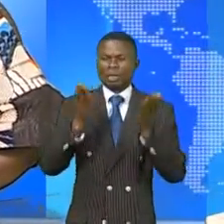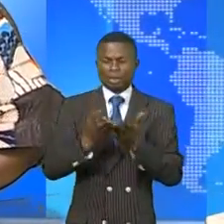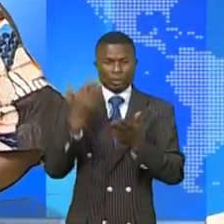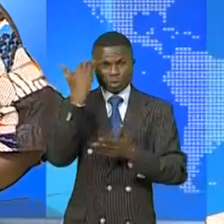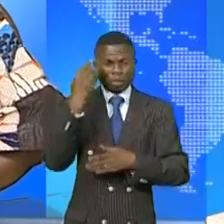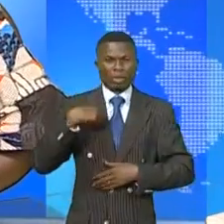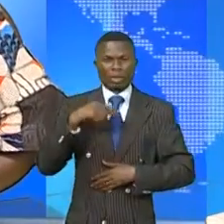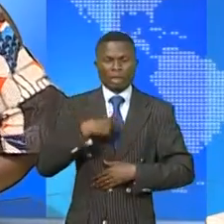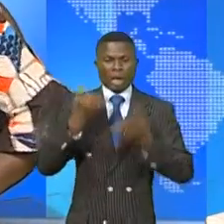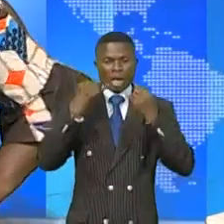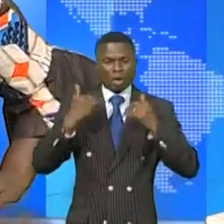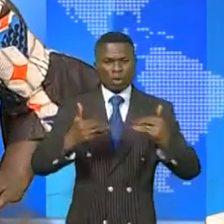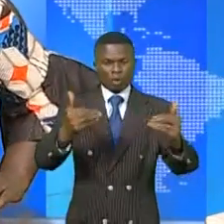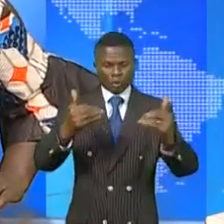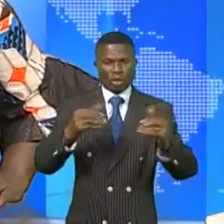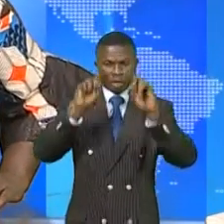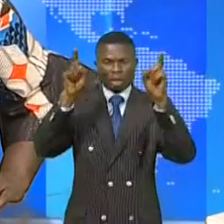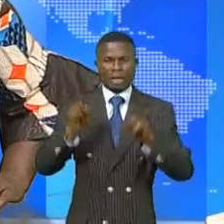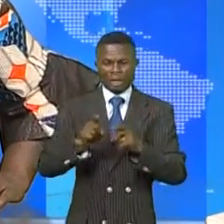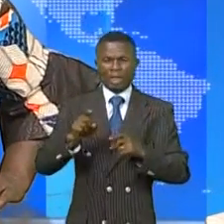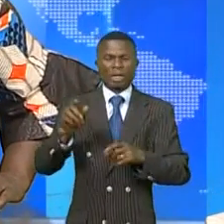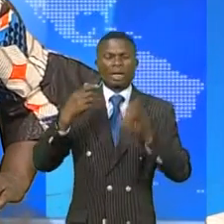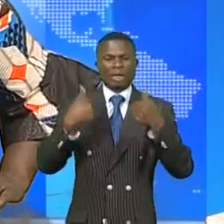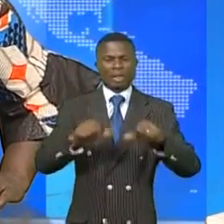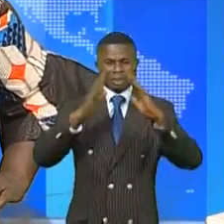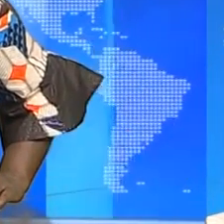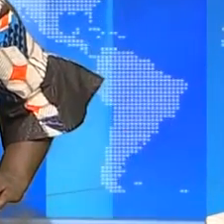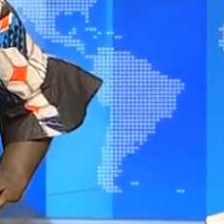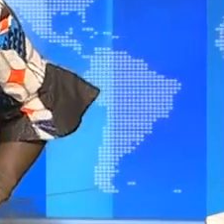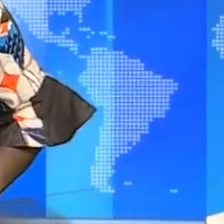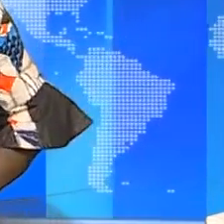l'avoir suivi. L'actualité continue sur nos antennes. Portez-vous bien. Au revoir.